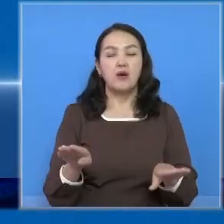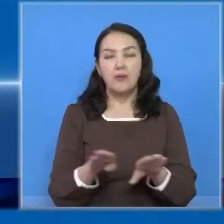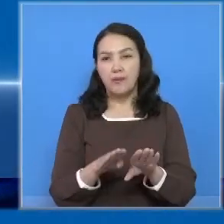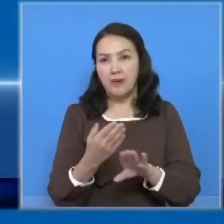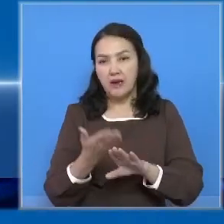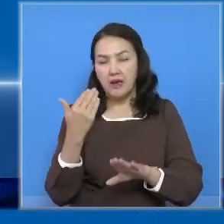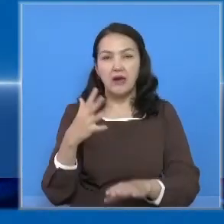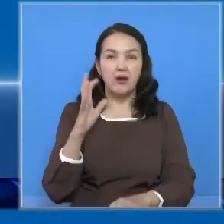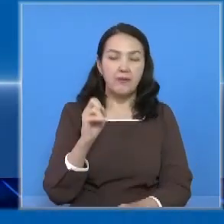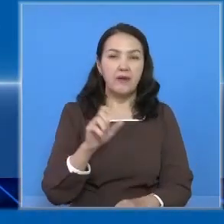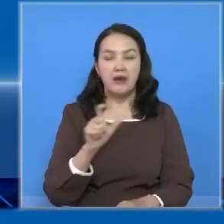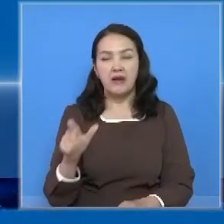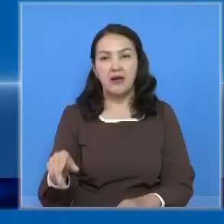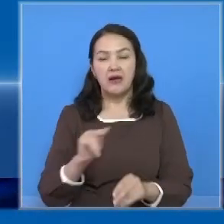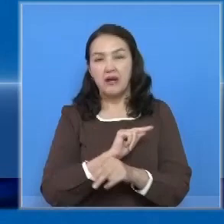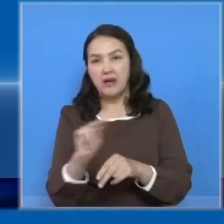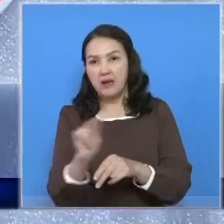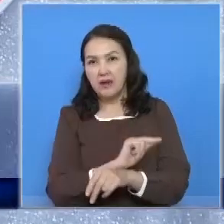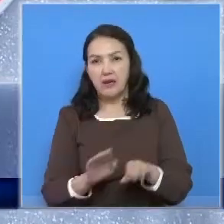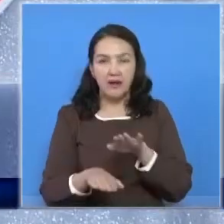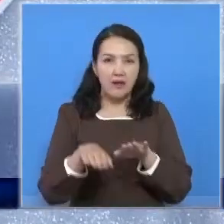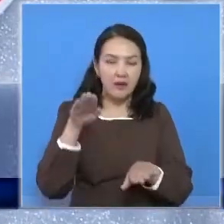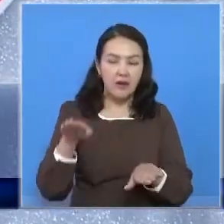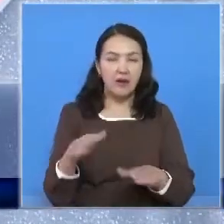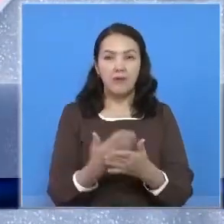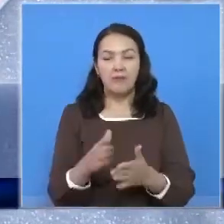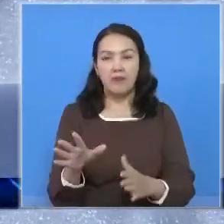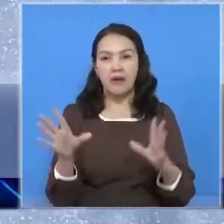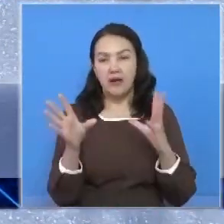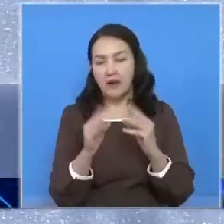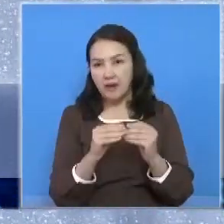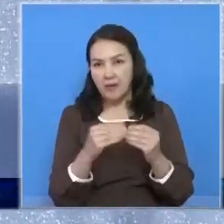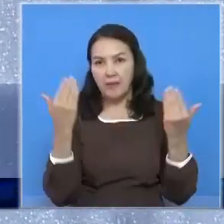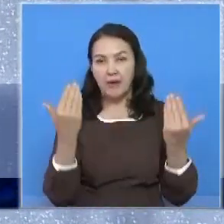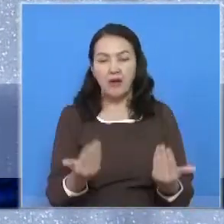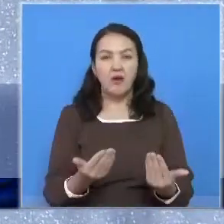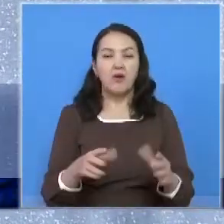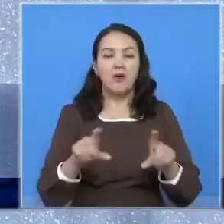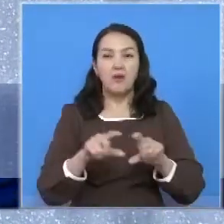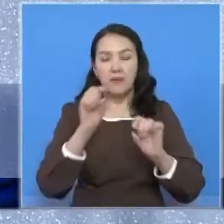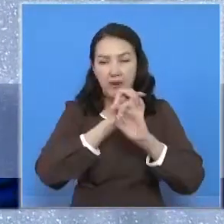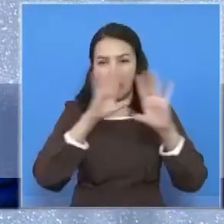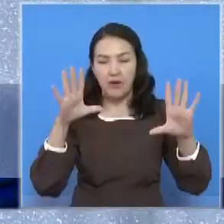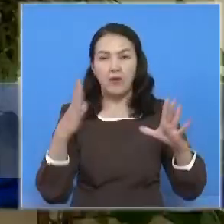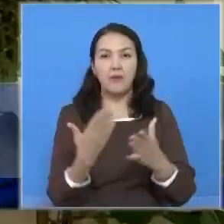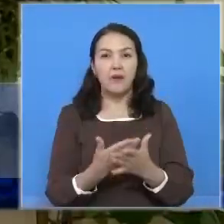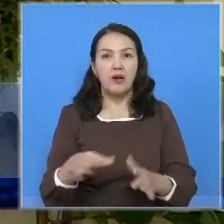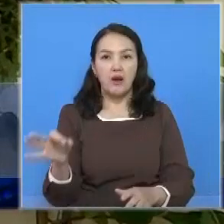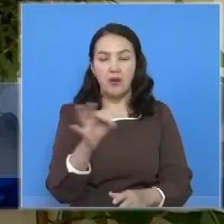күнге дейін 500-ден астам шәкірт тәрбиелеп өсірді. Олардың басым бөлігі бүгінде қоғамға белгілі тұлғаға,